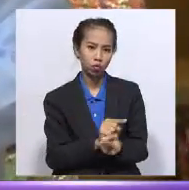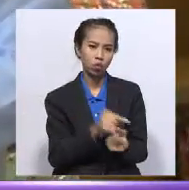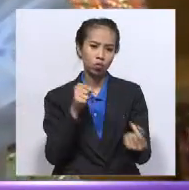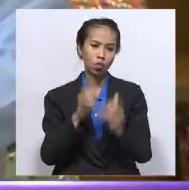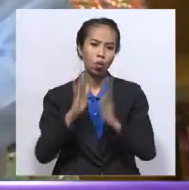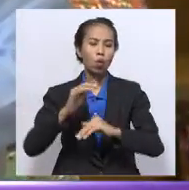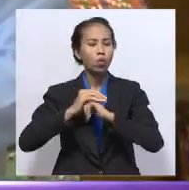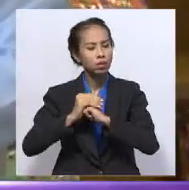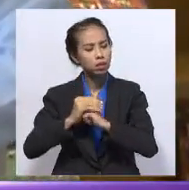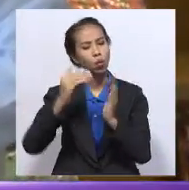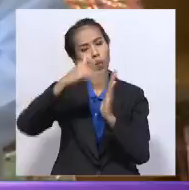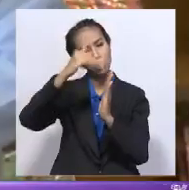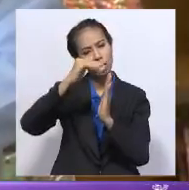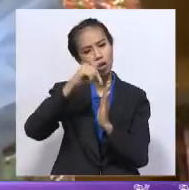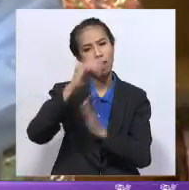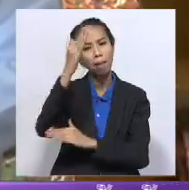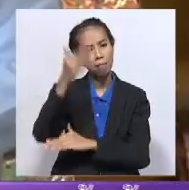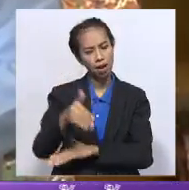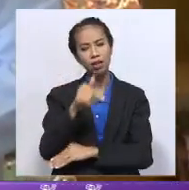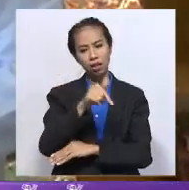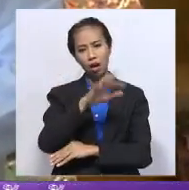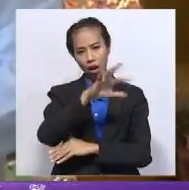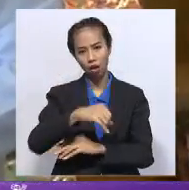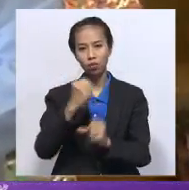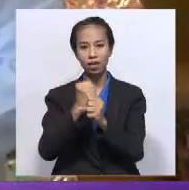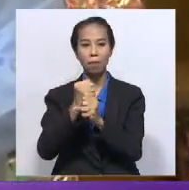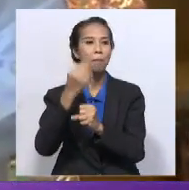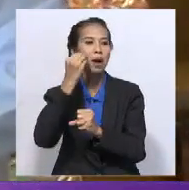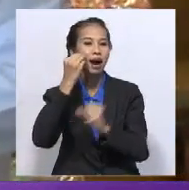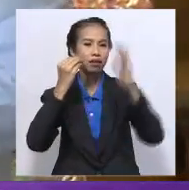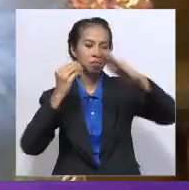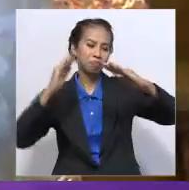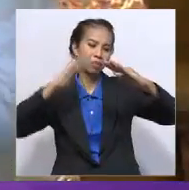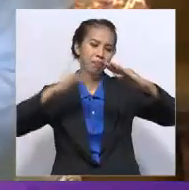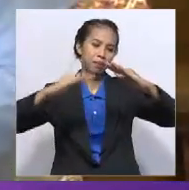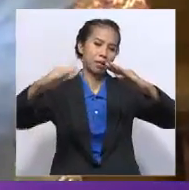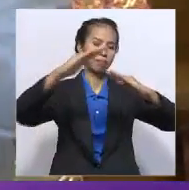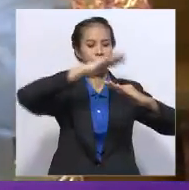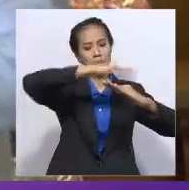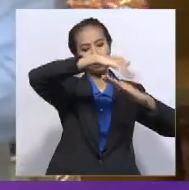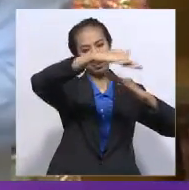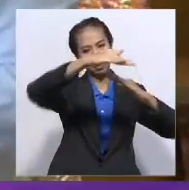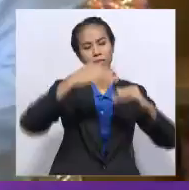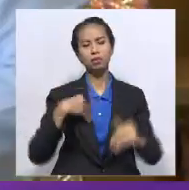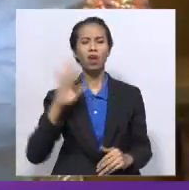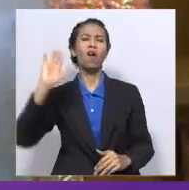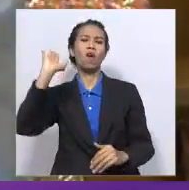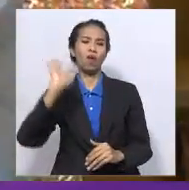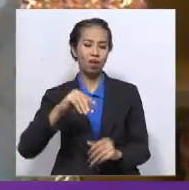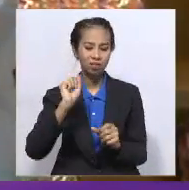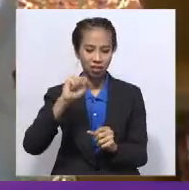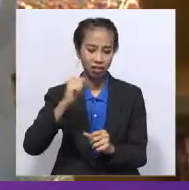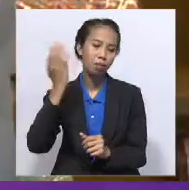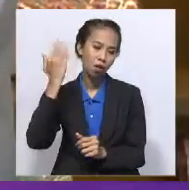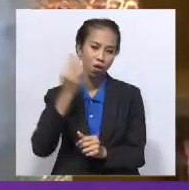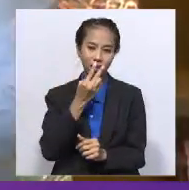านแล้วก็คนทางภาคเหนือจะใช้ใบตองตึงเนี่ยมามุงหลังคา อ๋อใช่ฮะหลายคนผมก็เคยเห็นเหมือนกันแต่นี้เอามา